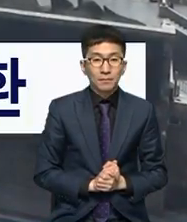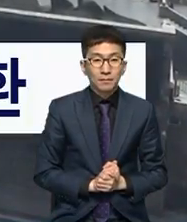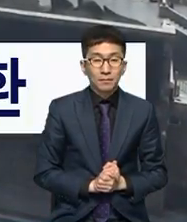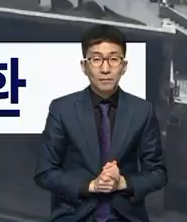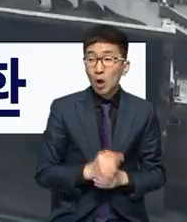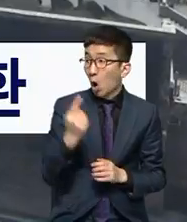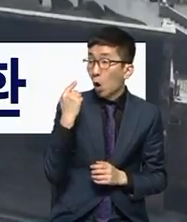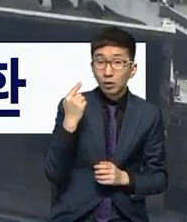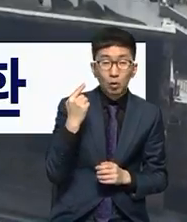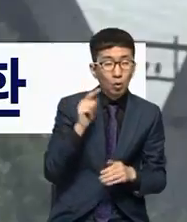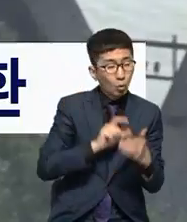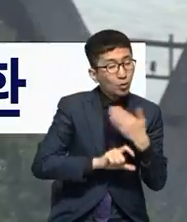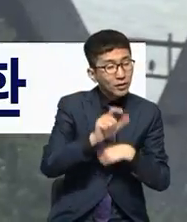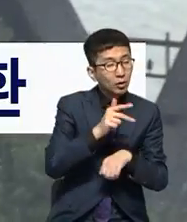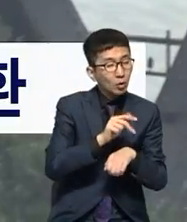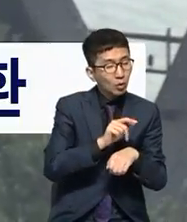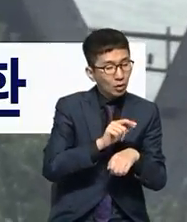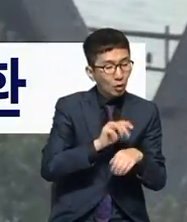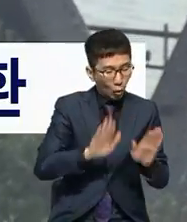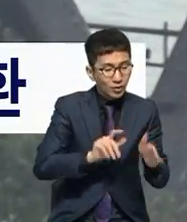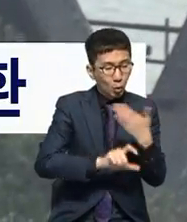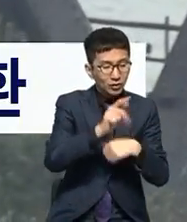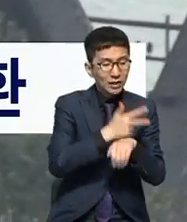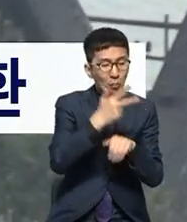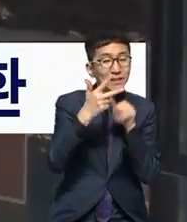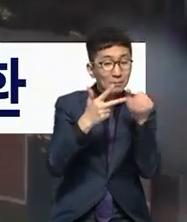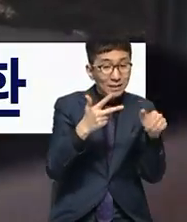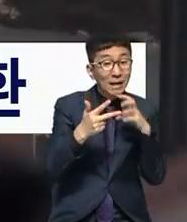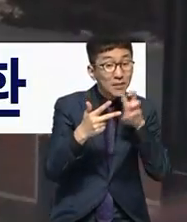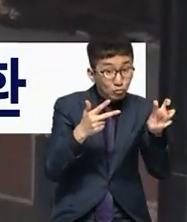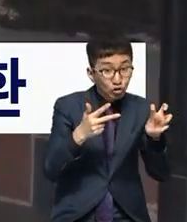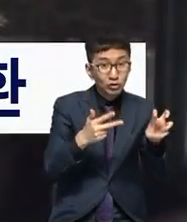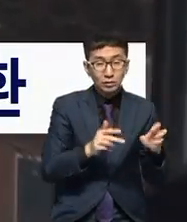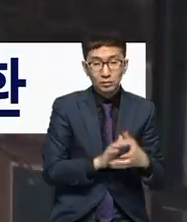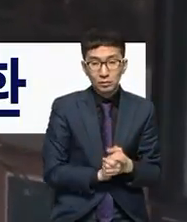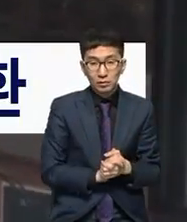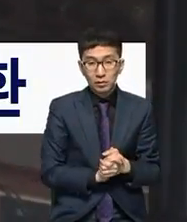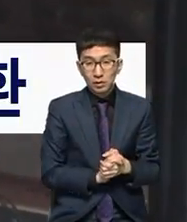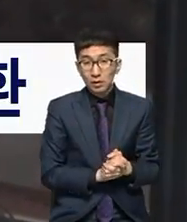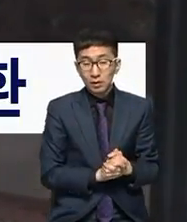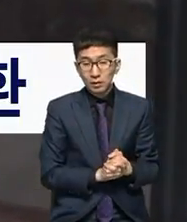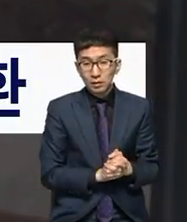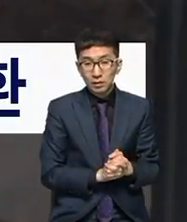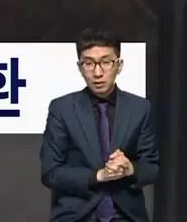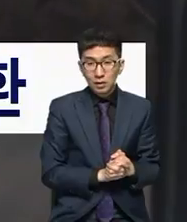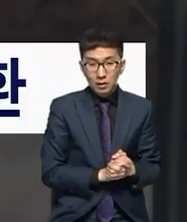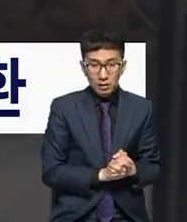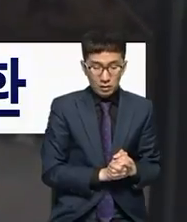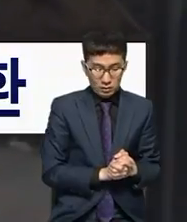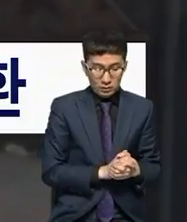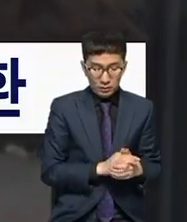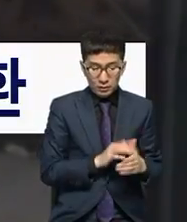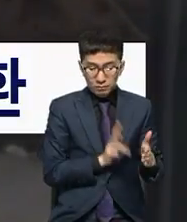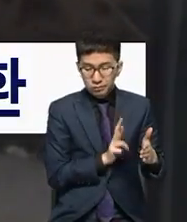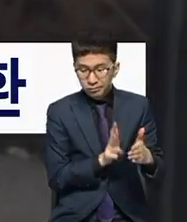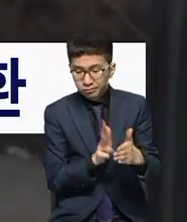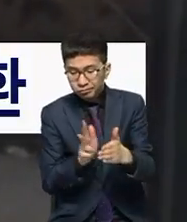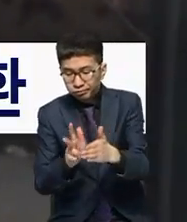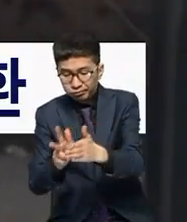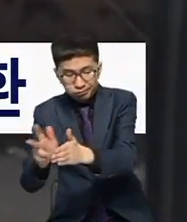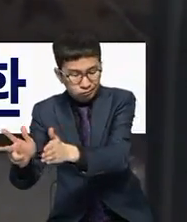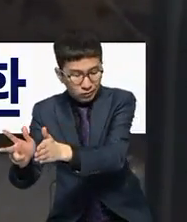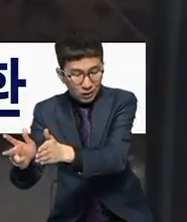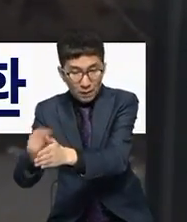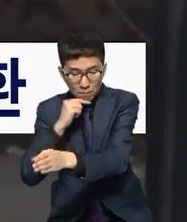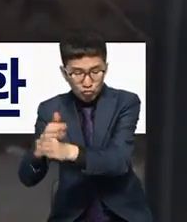현지 시간 오늘 오전 7시 반 화물을 가득 실은 열차가 압록강 철교를 건너 북한으로 돌아갔습니다. 중국 단둥에 온 지